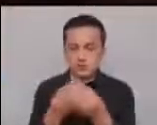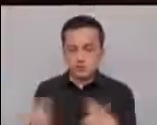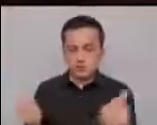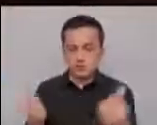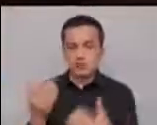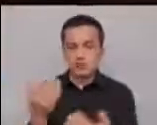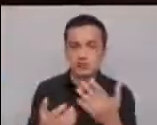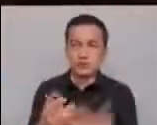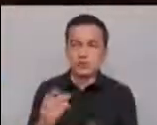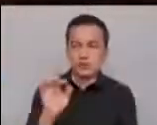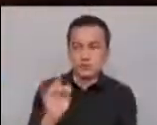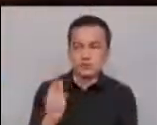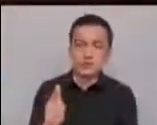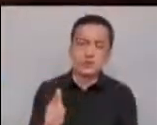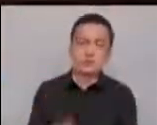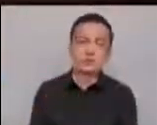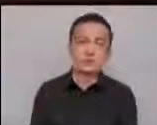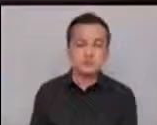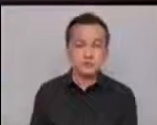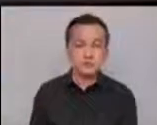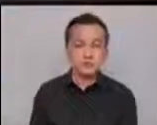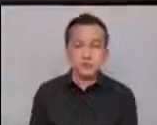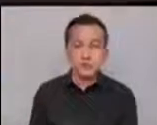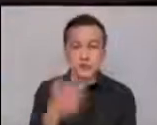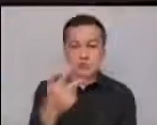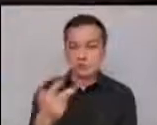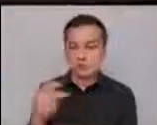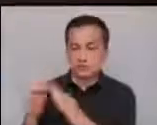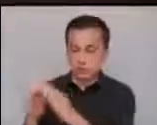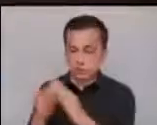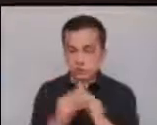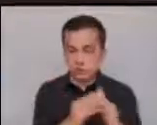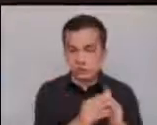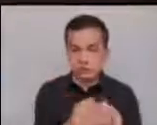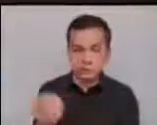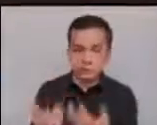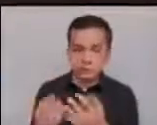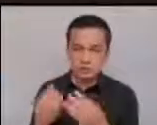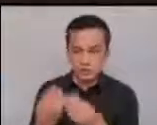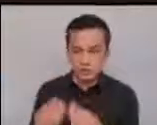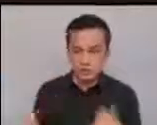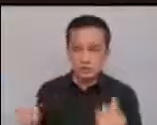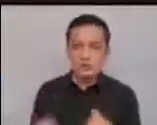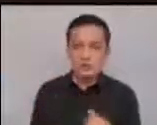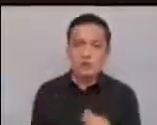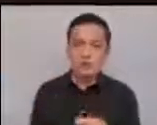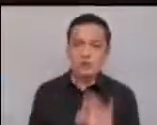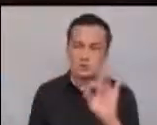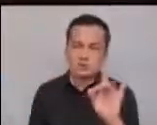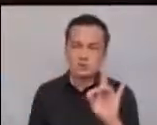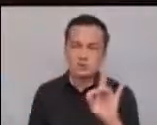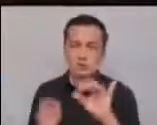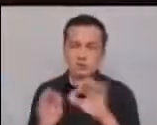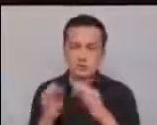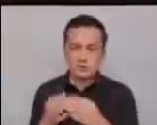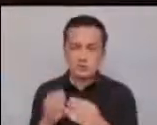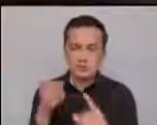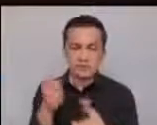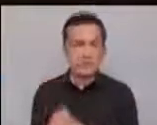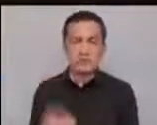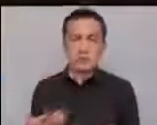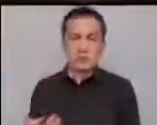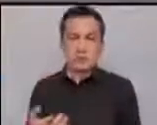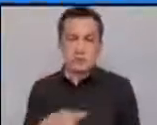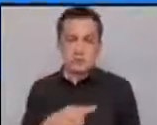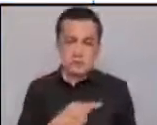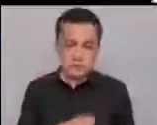Nasa 3 bahay ang natupok sa sunog at aabot sa 8 pamilya ang naapektuhan. Walang napaulat na nasaktan o nasawi